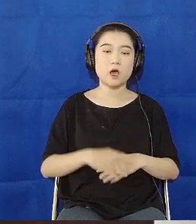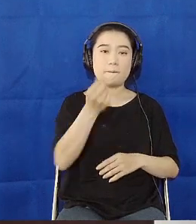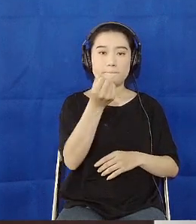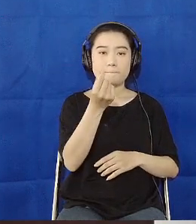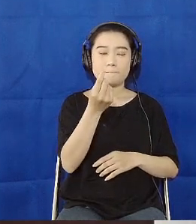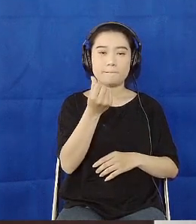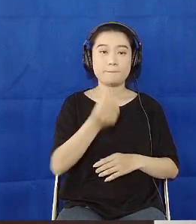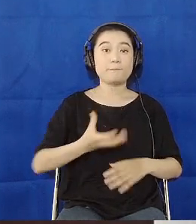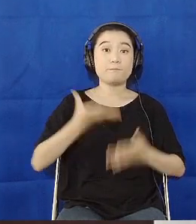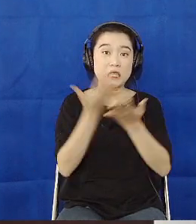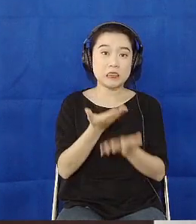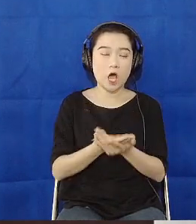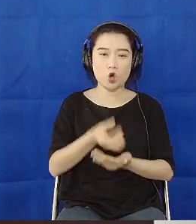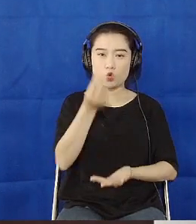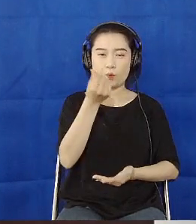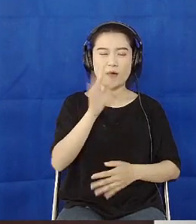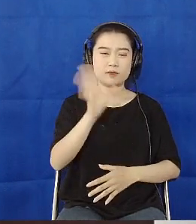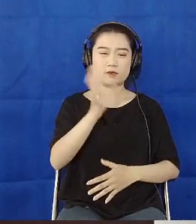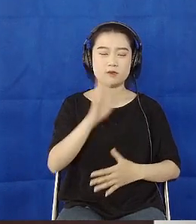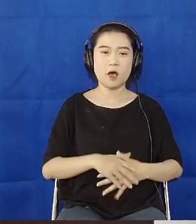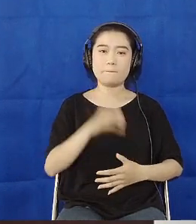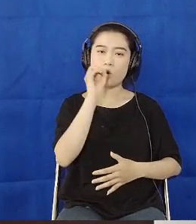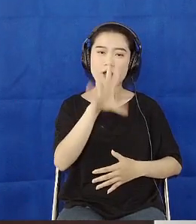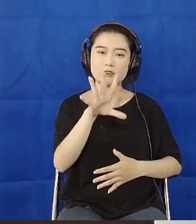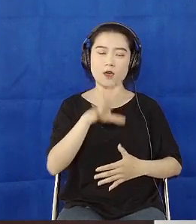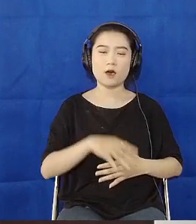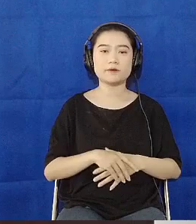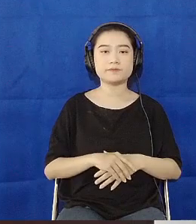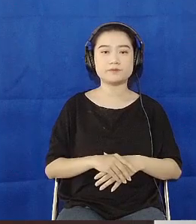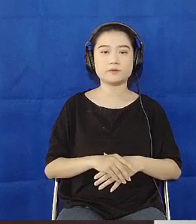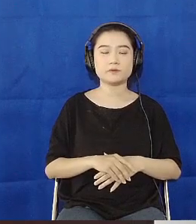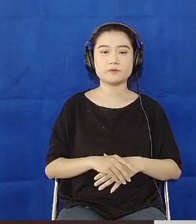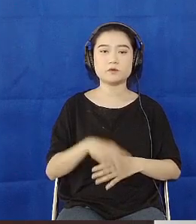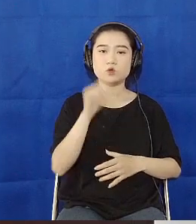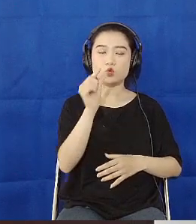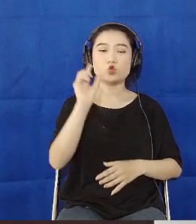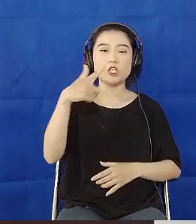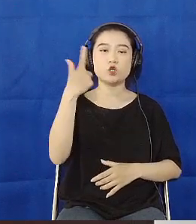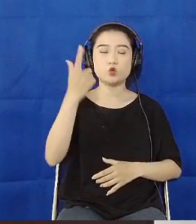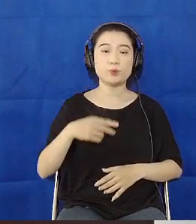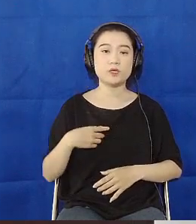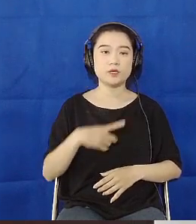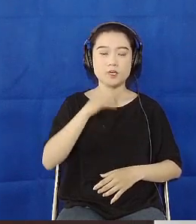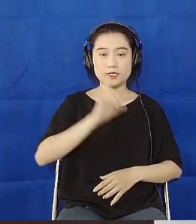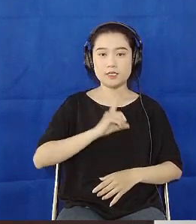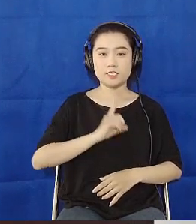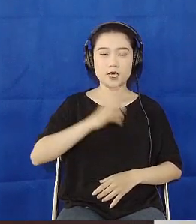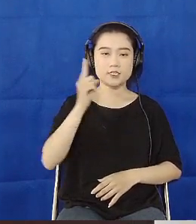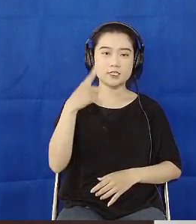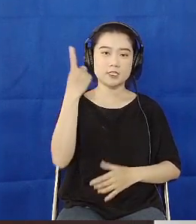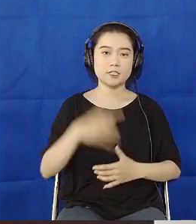dalam pekerjaannya, dalam pewartaannya. Bahkan untuk menghidupi dirinya sendiri,